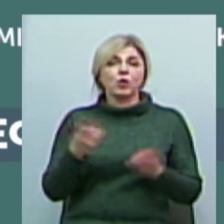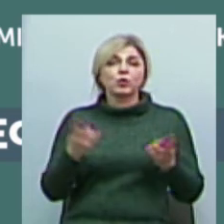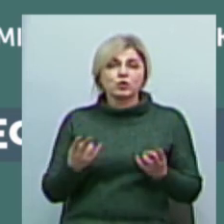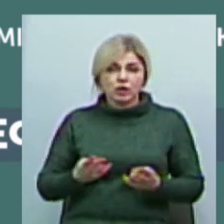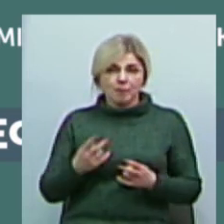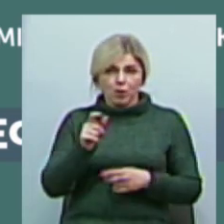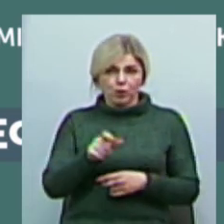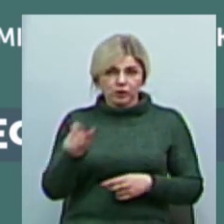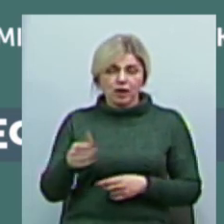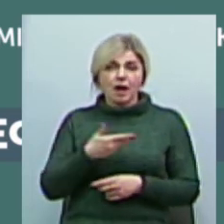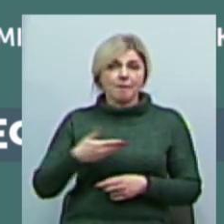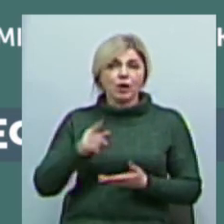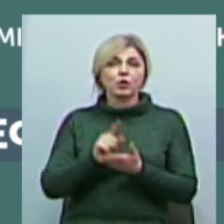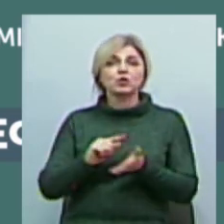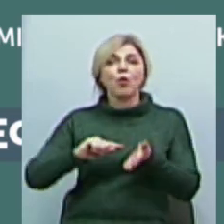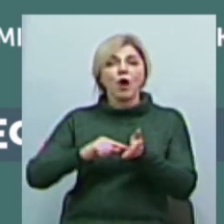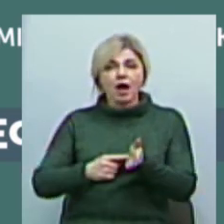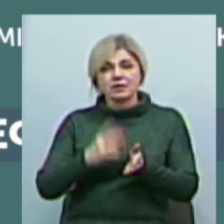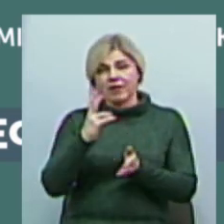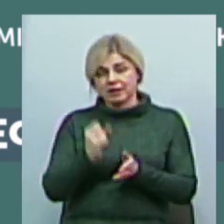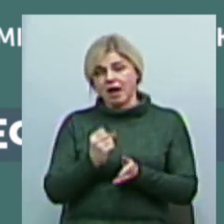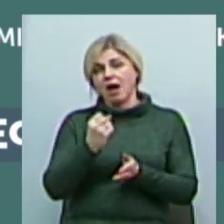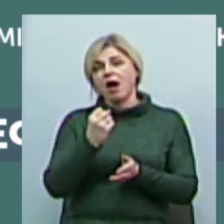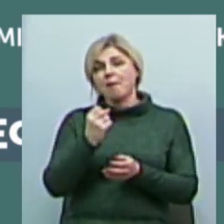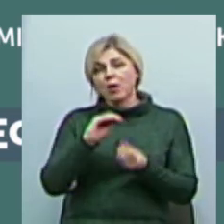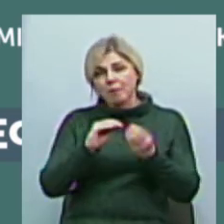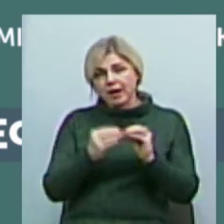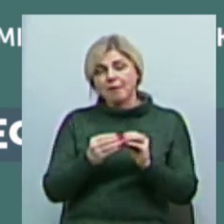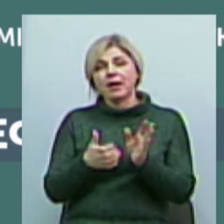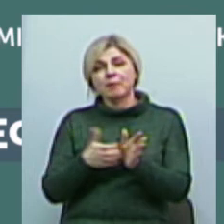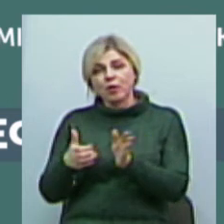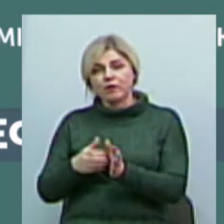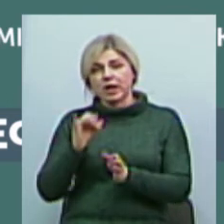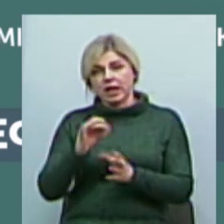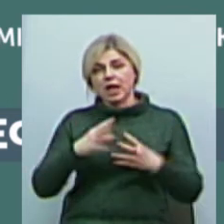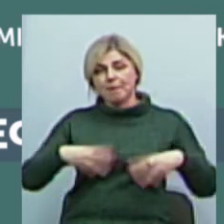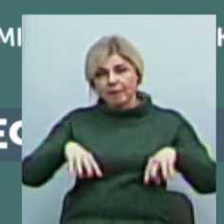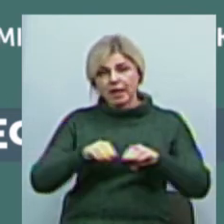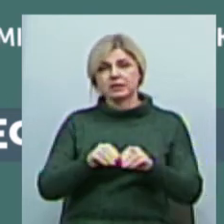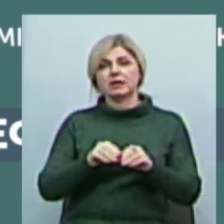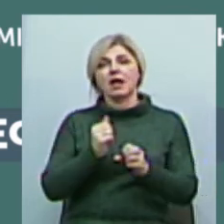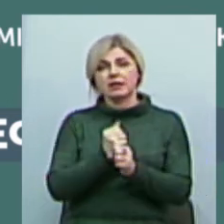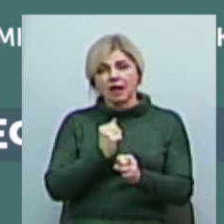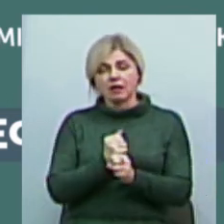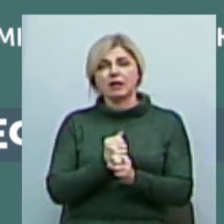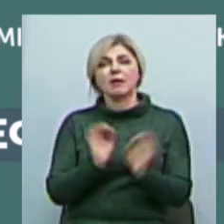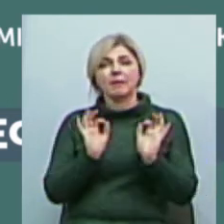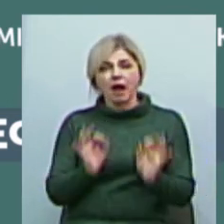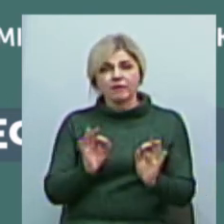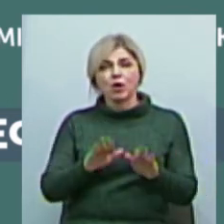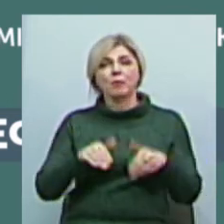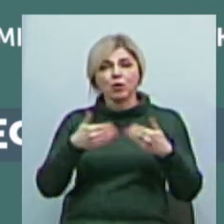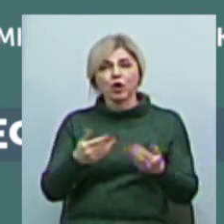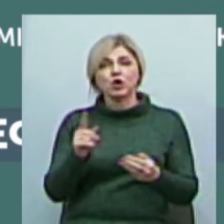маємо вказувати на певні проблеми, прогалини, і спільно виробляти конструктивну позицію для того, щоб в